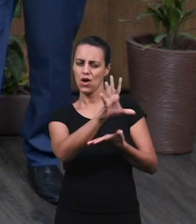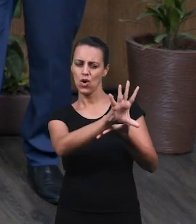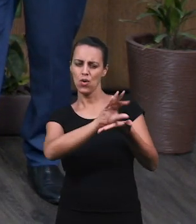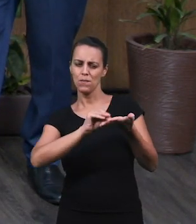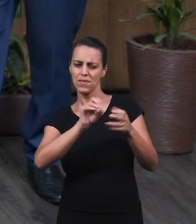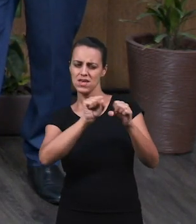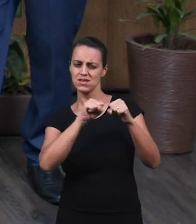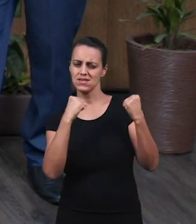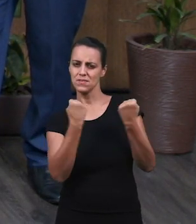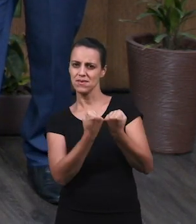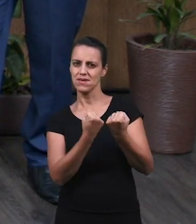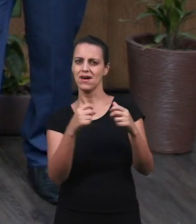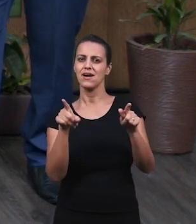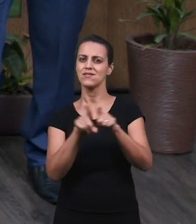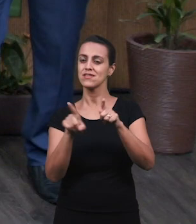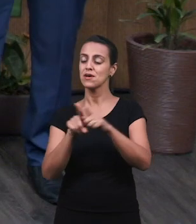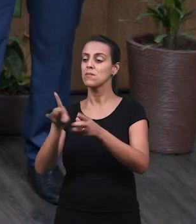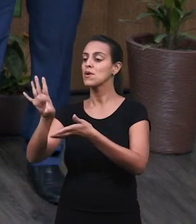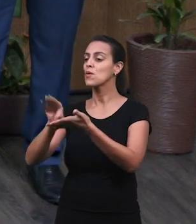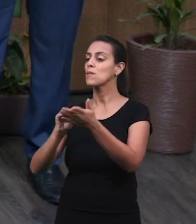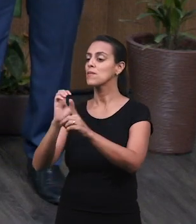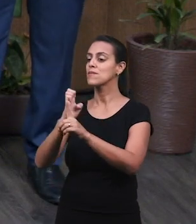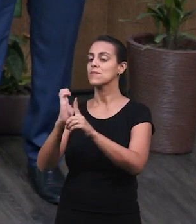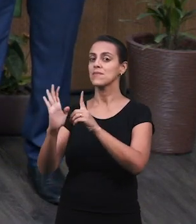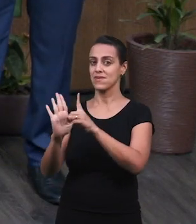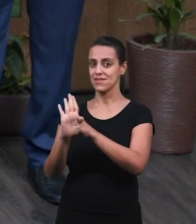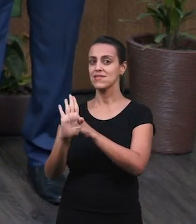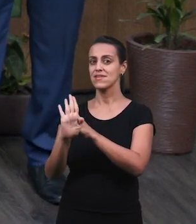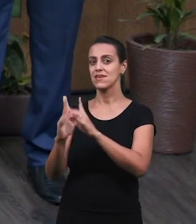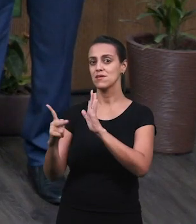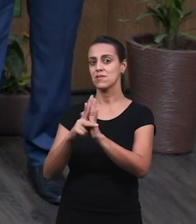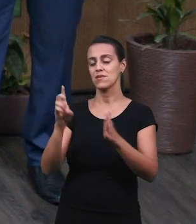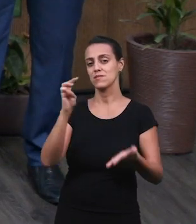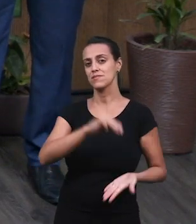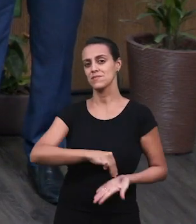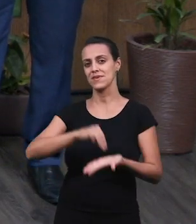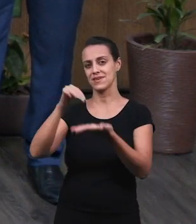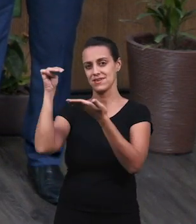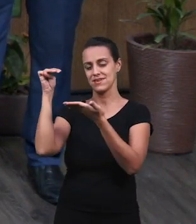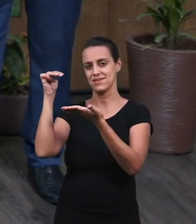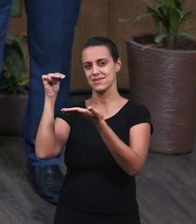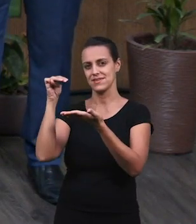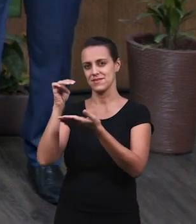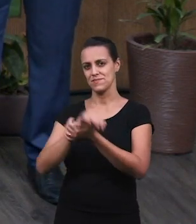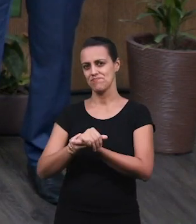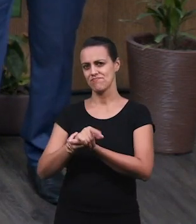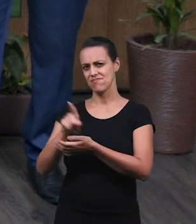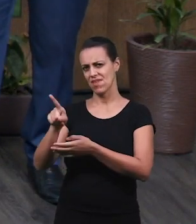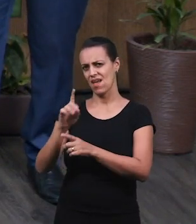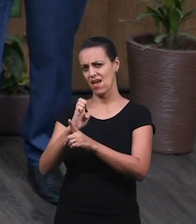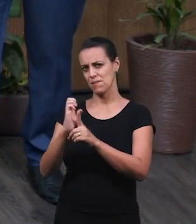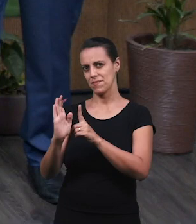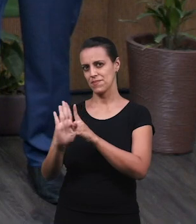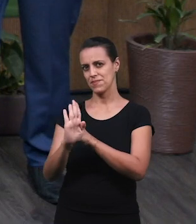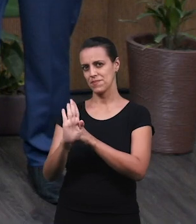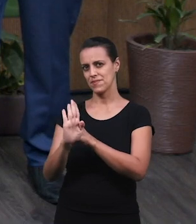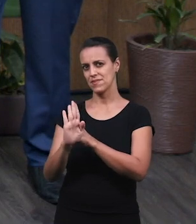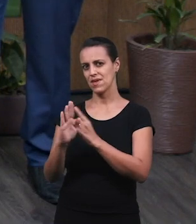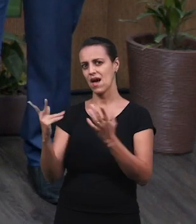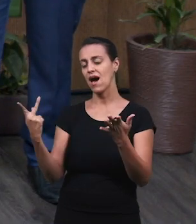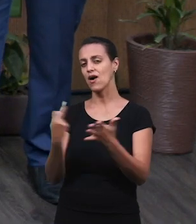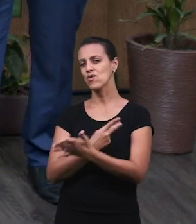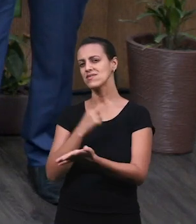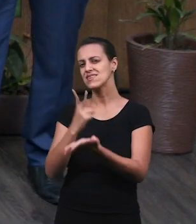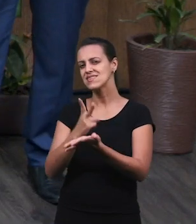de l'Église chrétienne Maranatha. L'école biblique dominicale se passe tous les dimanches à 10h